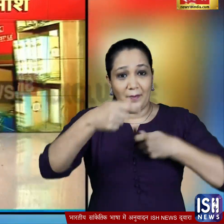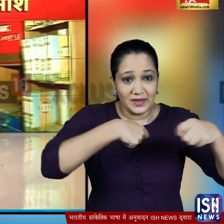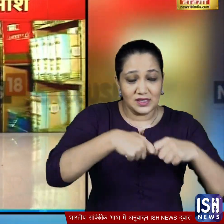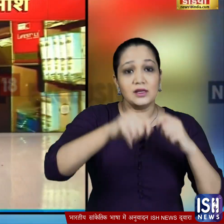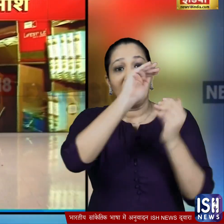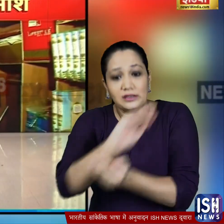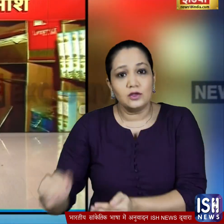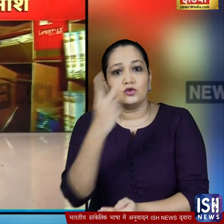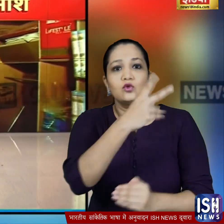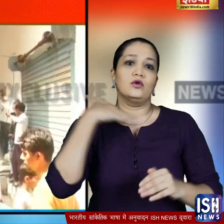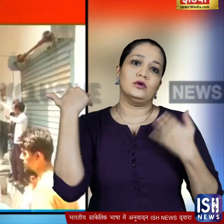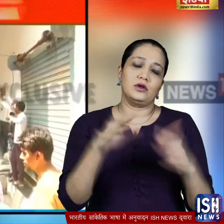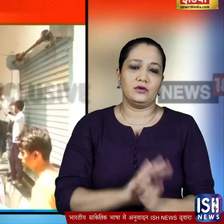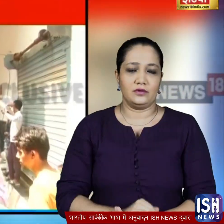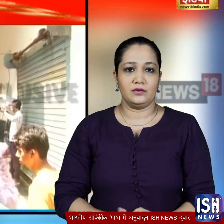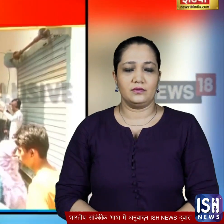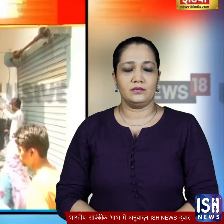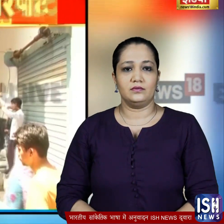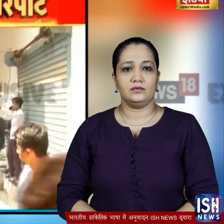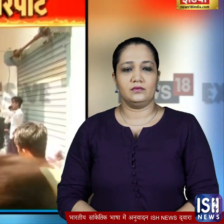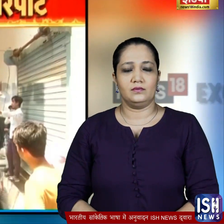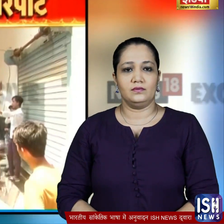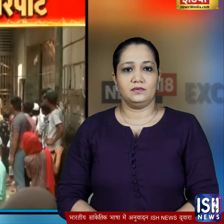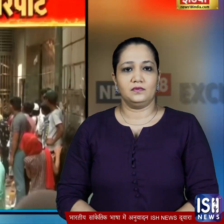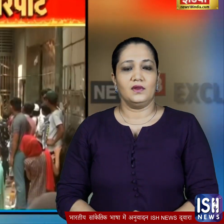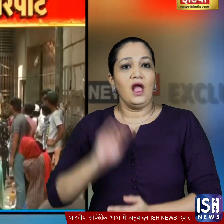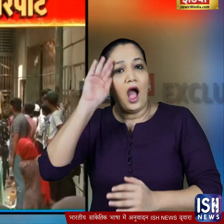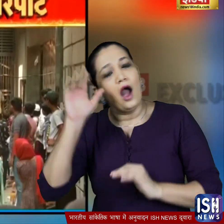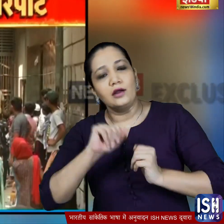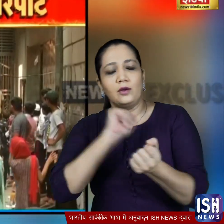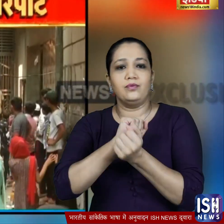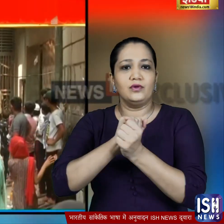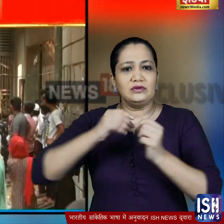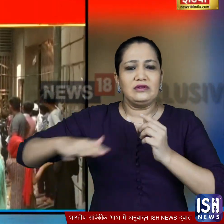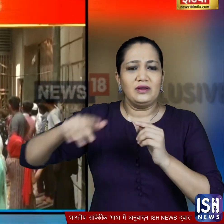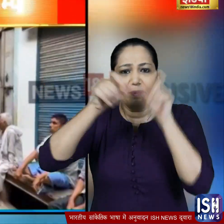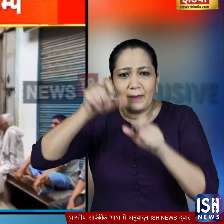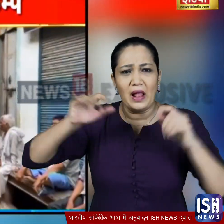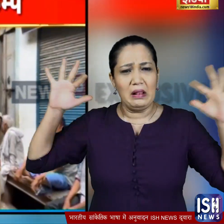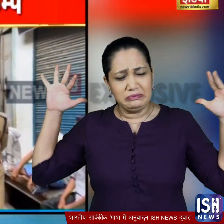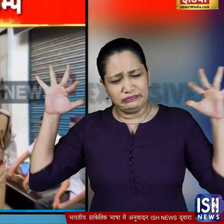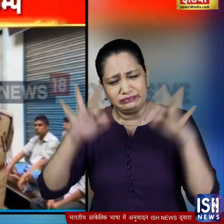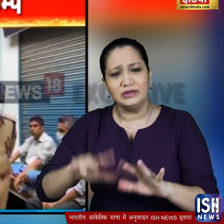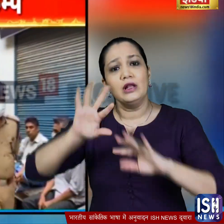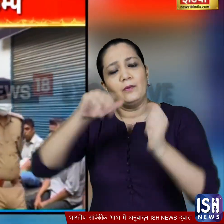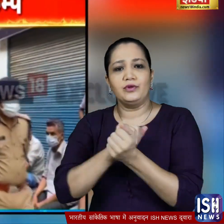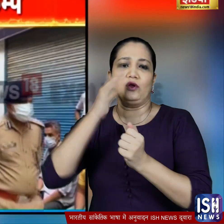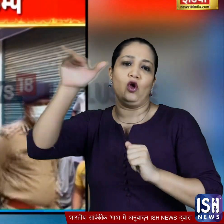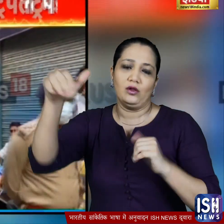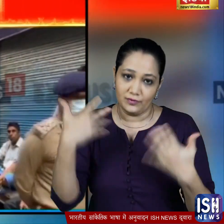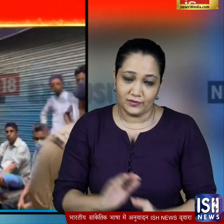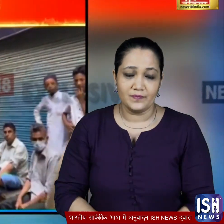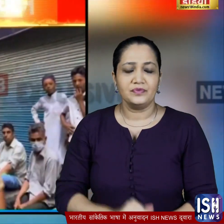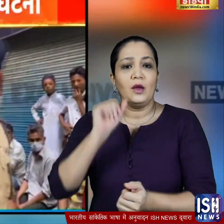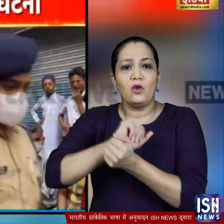दोनों बेटों ने अपनी जान गंवा दी, जिसकी जानकारी मिलते ही पूरा मोहल्ला वहां इकट्ठा हो गया और फिर पुलिस को बुलाया गया। पुलिस के कुछ